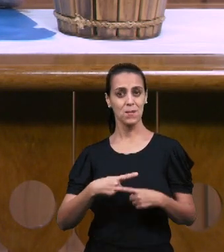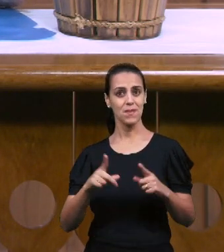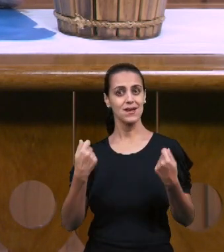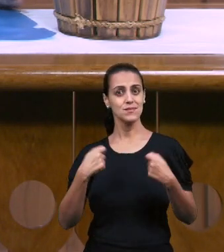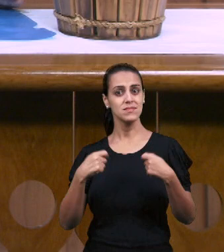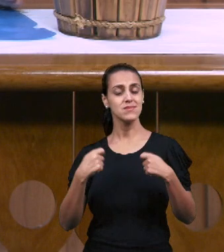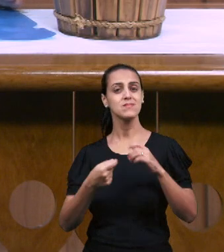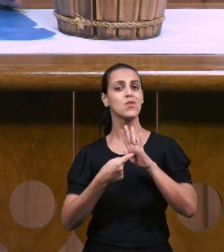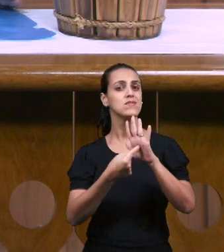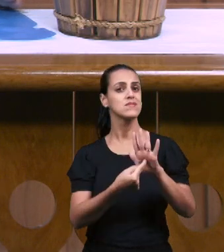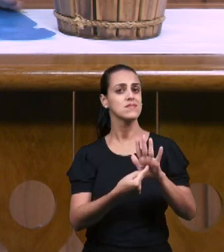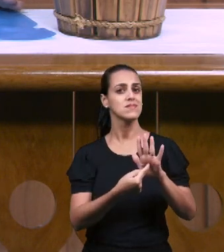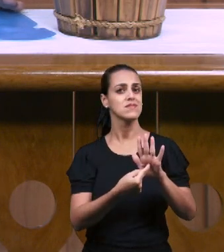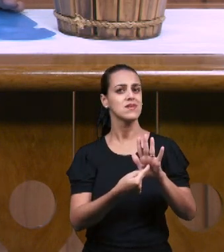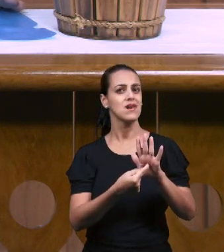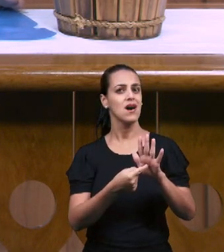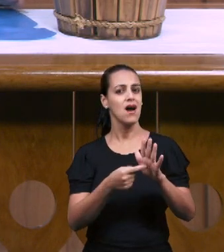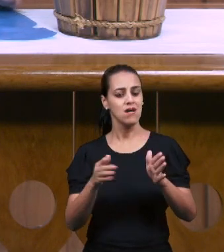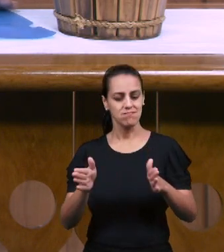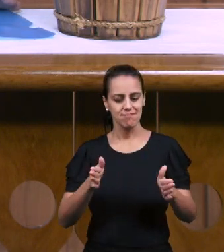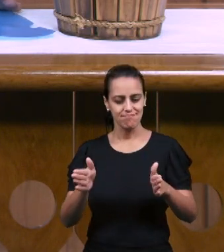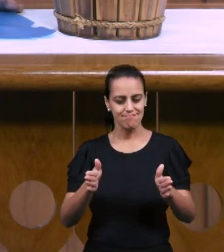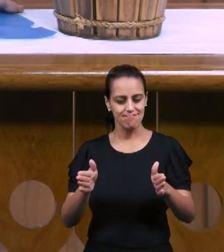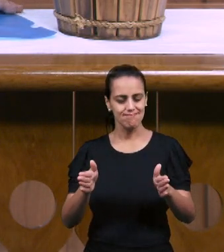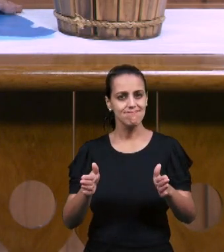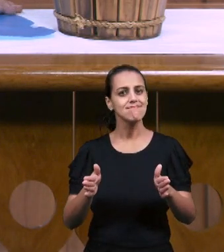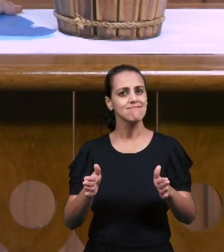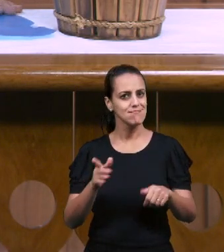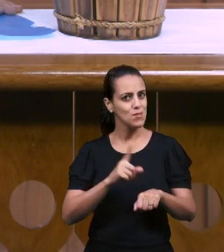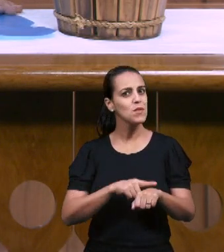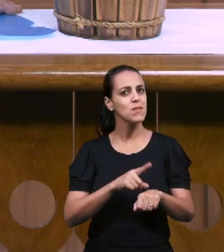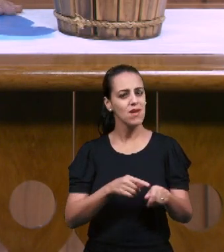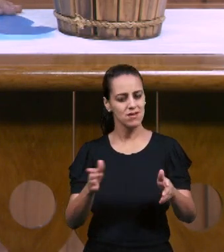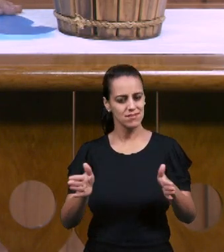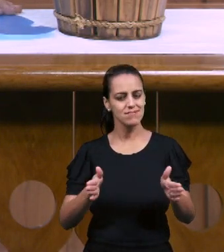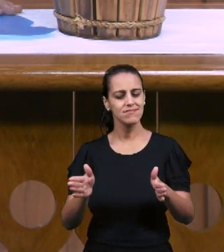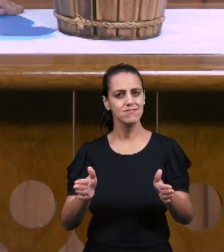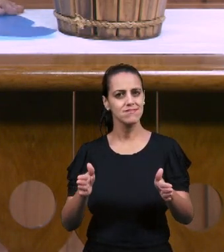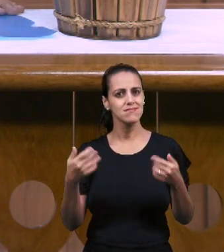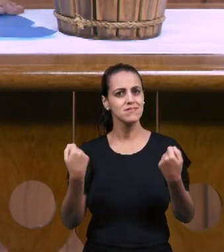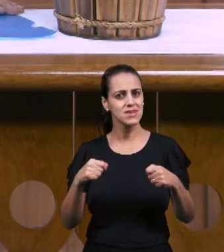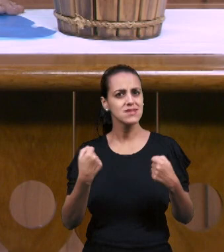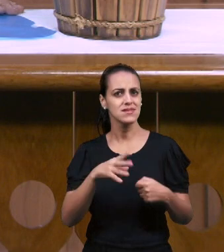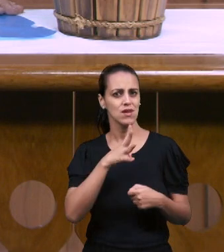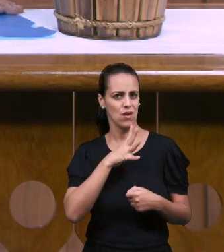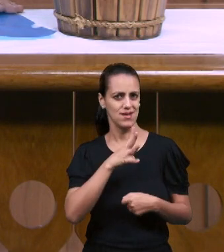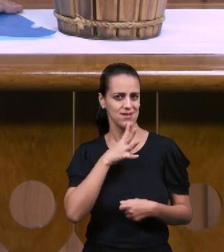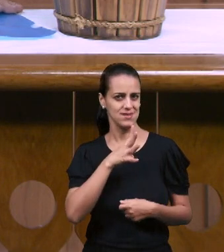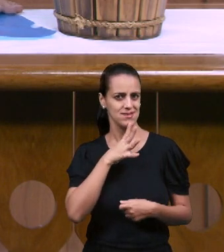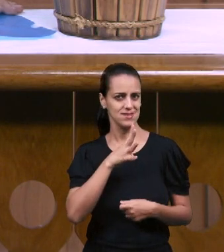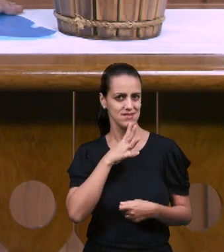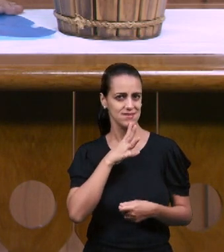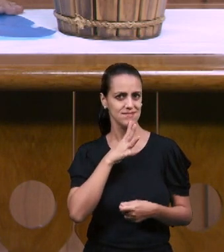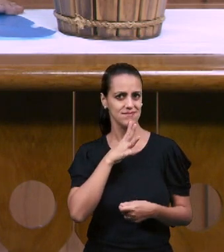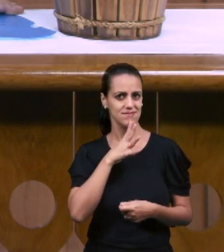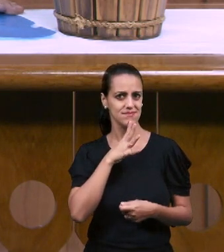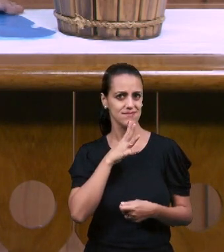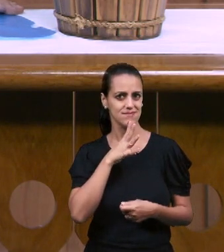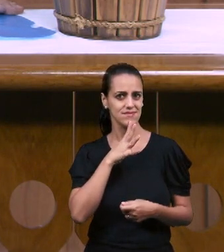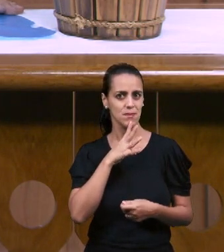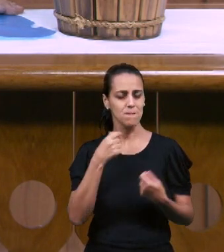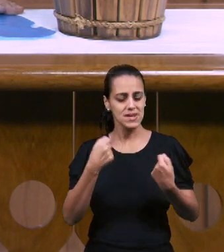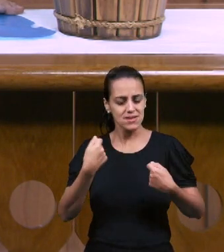nous sommes liés, enfin, nous comprenons le moment que nous passons. Personne